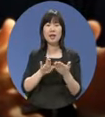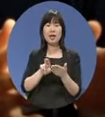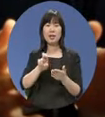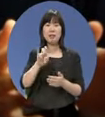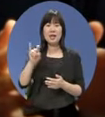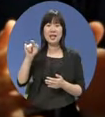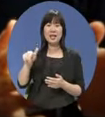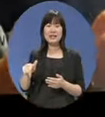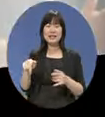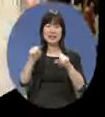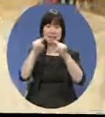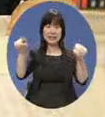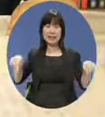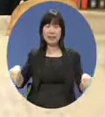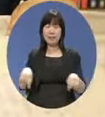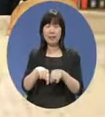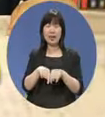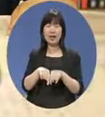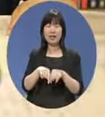카펫.